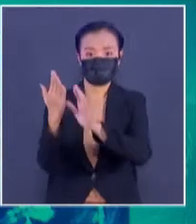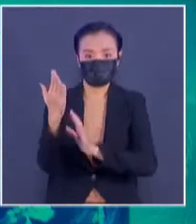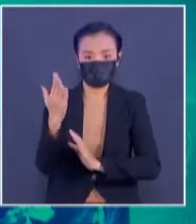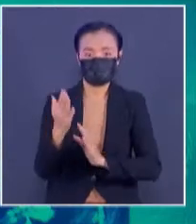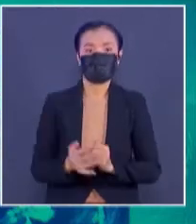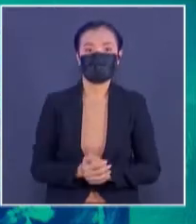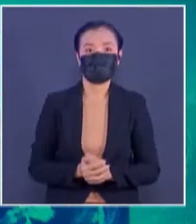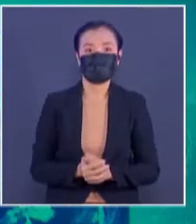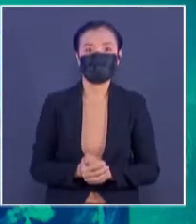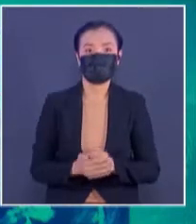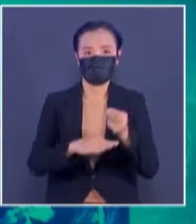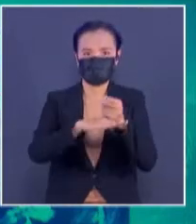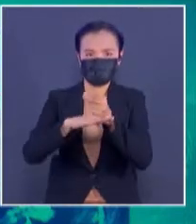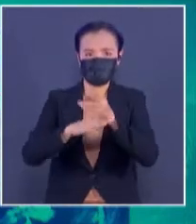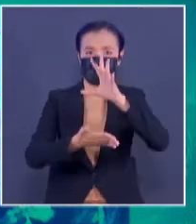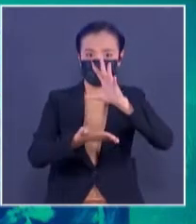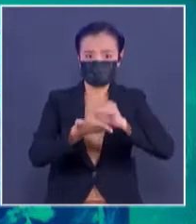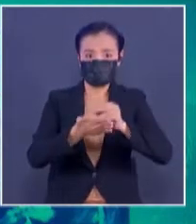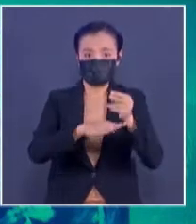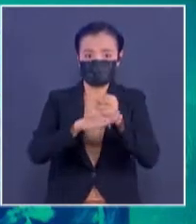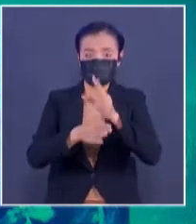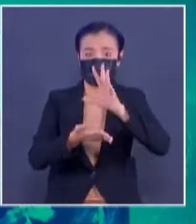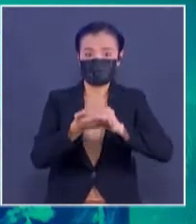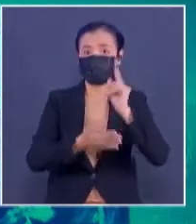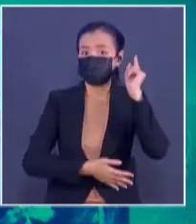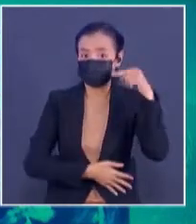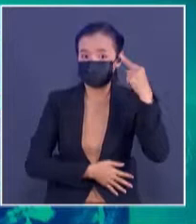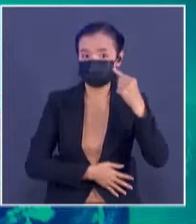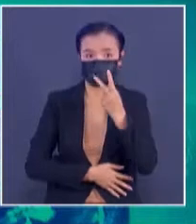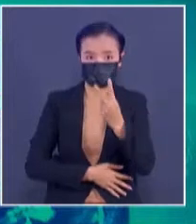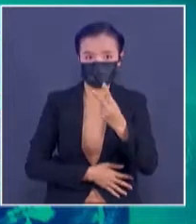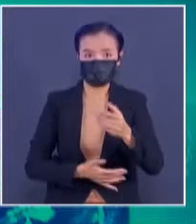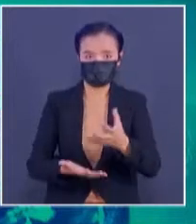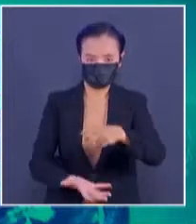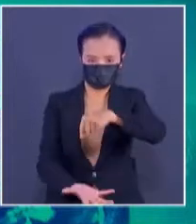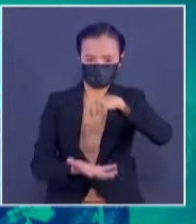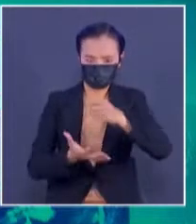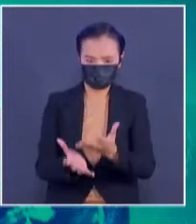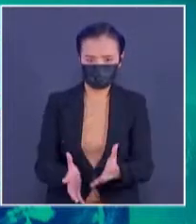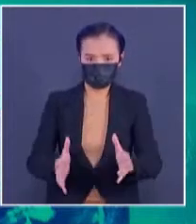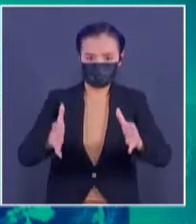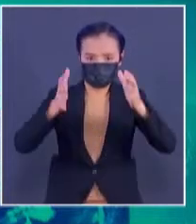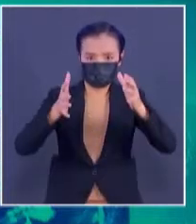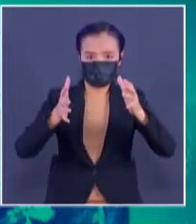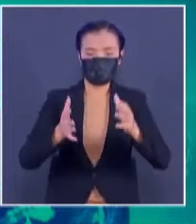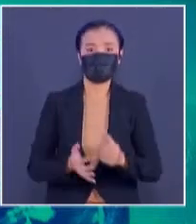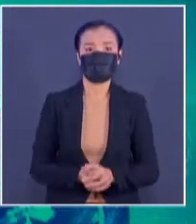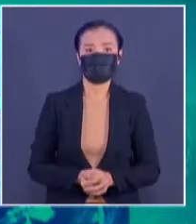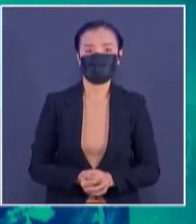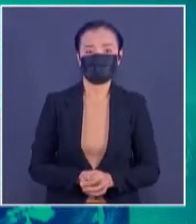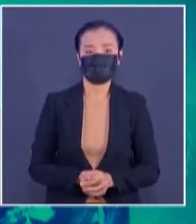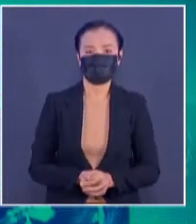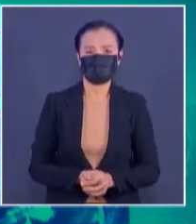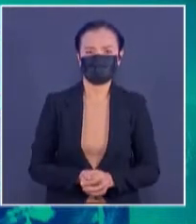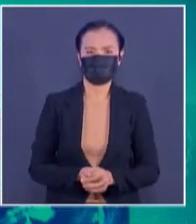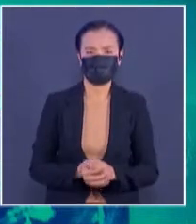ผู้ชมมาติดตามคลิปวิดีโอนี้กันหน่อยค่ะเป็นคลิปวิดีโอที่หญิงสาวรายหนึ่งเขาไปเจอถุงกระสอบที่วางไว้อยู่ตรงกลางถนนเลยนะคะแล้วลักษณะ